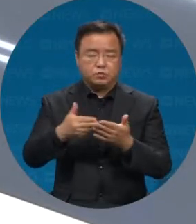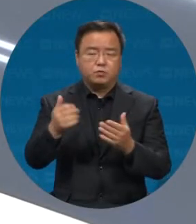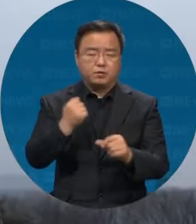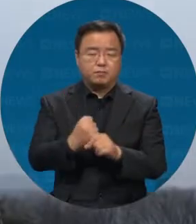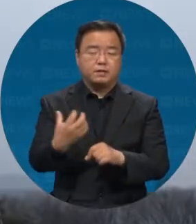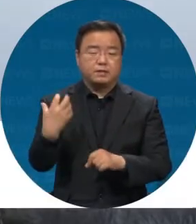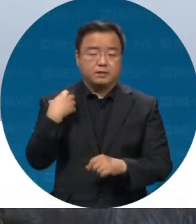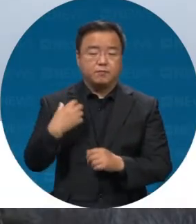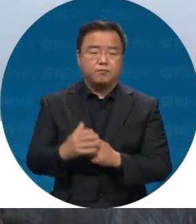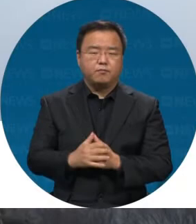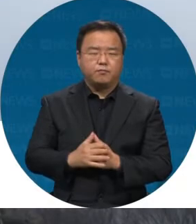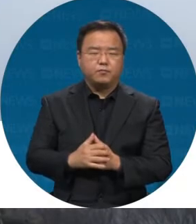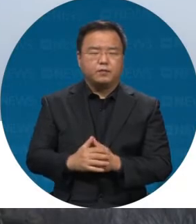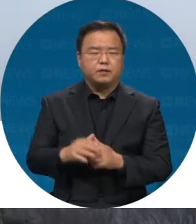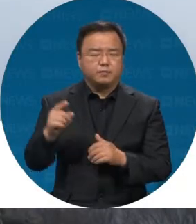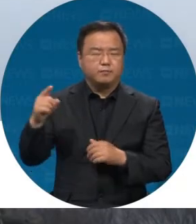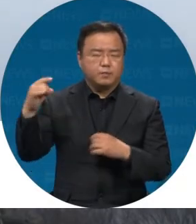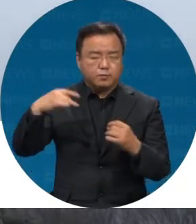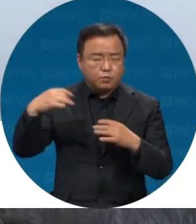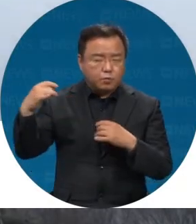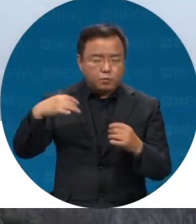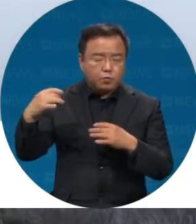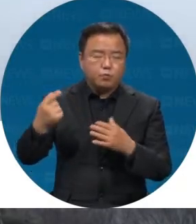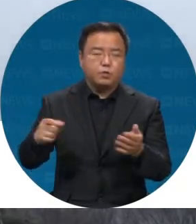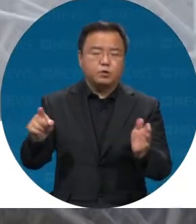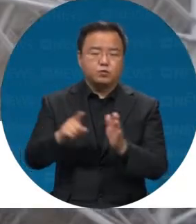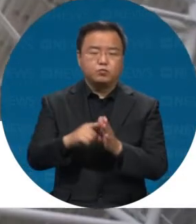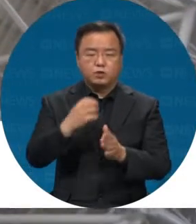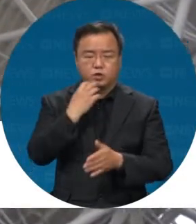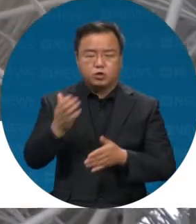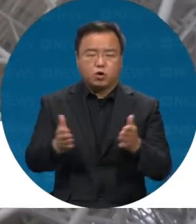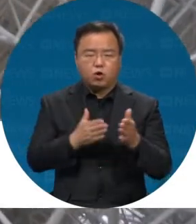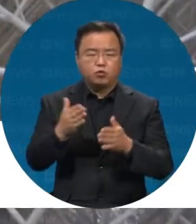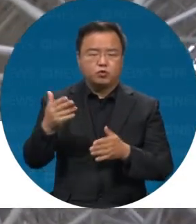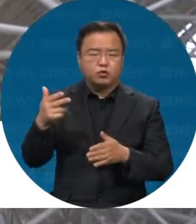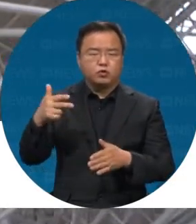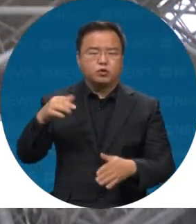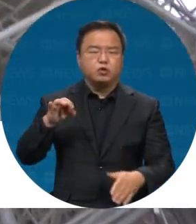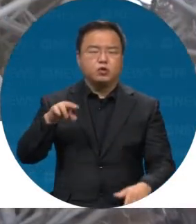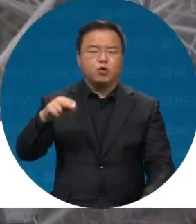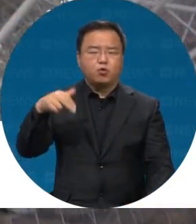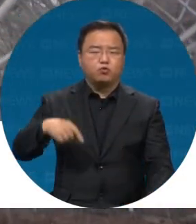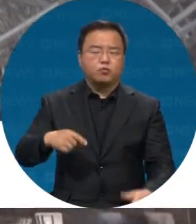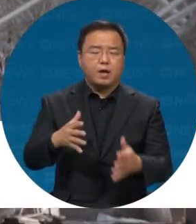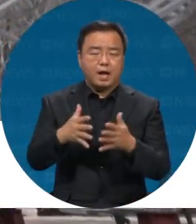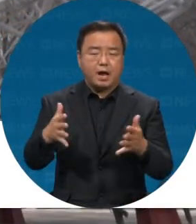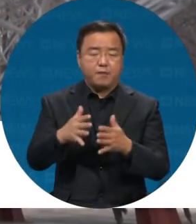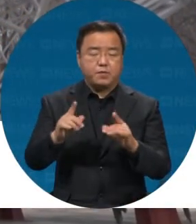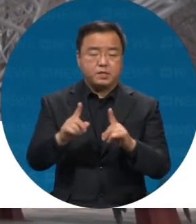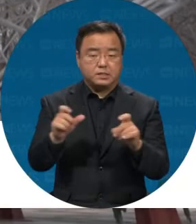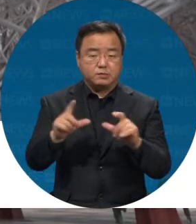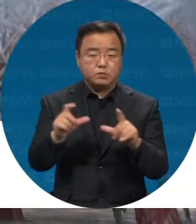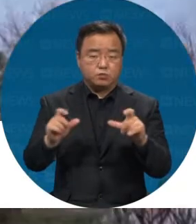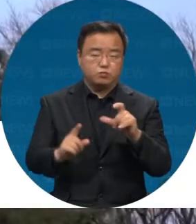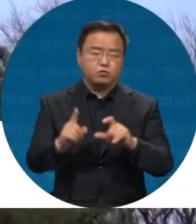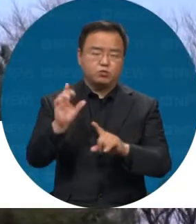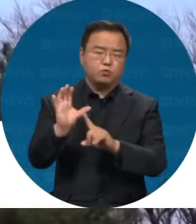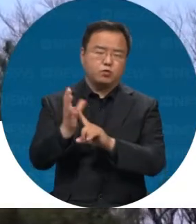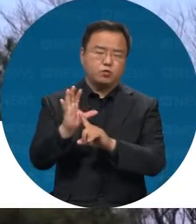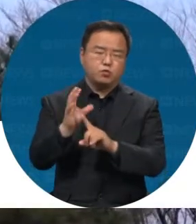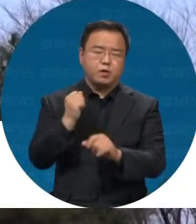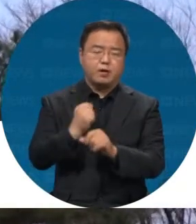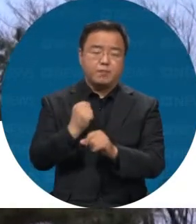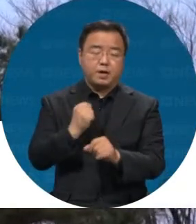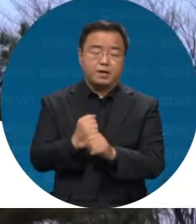항공우주 연구원은 탐사 선과 의 교신을 위해 경기 여주의 아파트 15층 높이의 c 모즈 지상 않던 r 구축했고 나